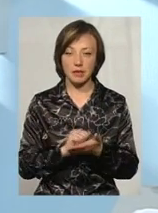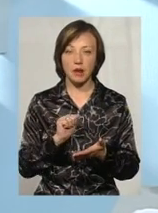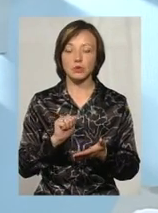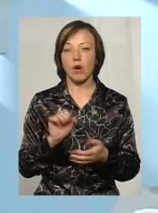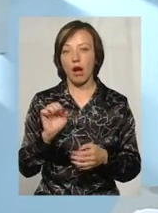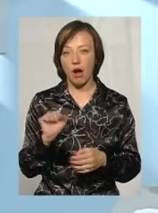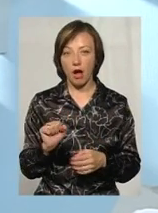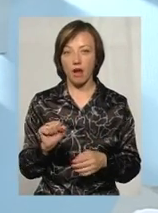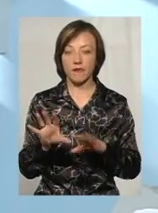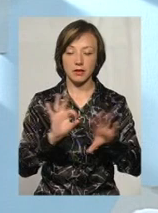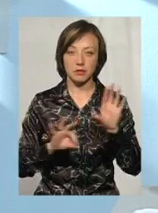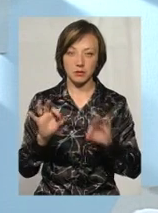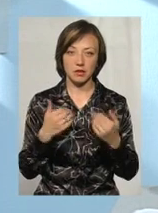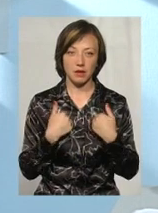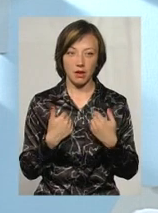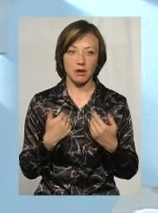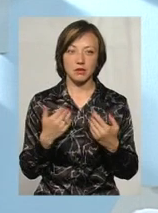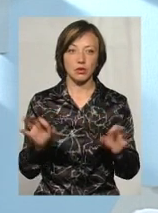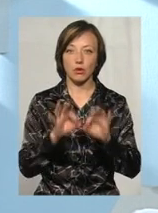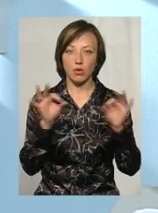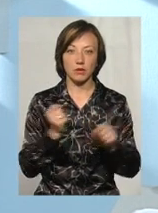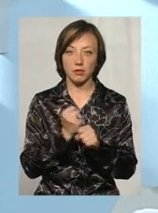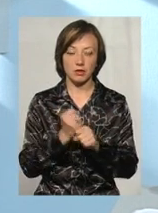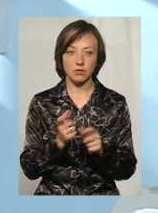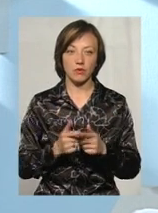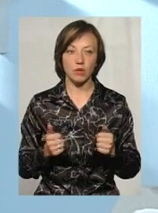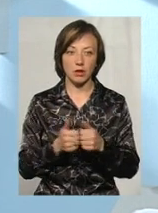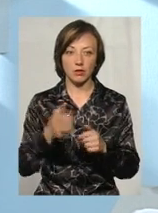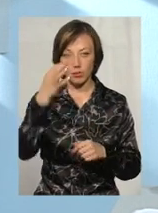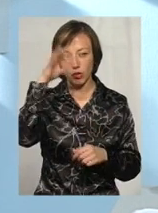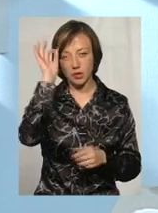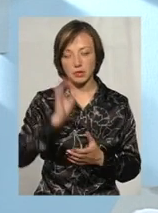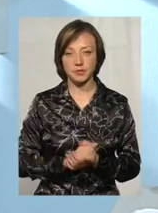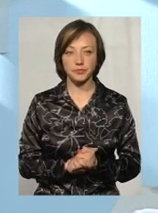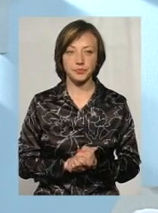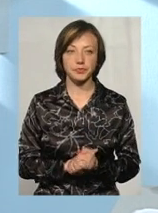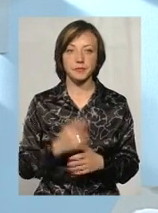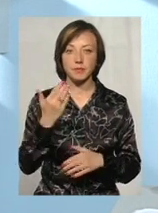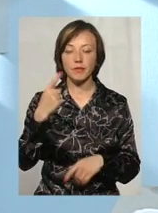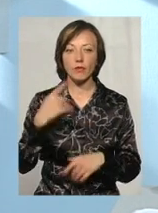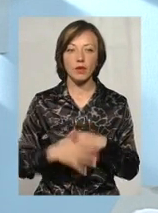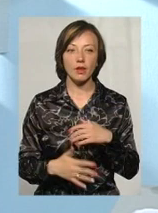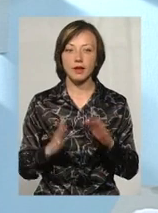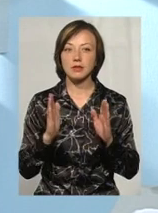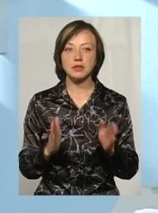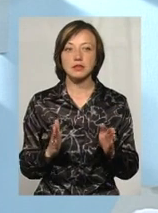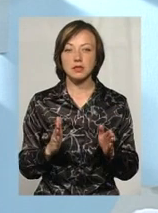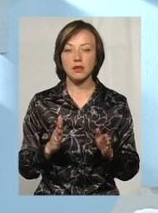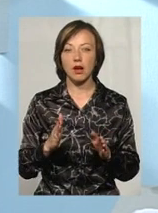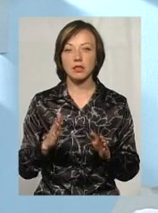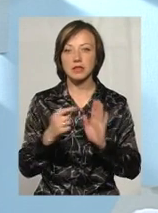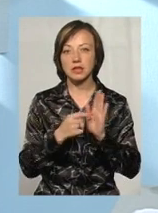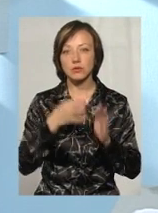відбір, як, наприклад, навіть я, який ніколи не працював в органах правоохоронців. І ви розумієте, вони не тільки діляться опитом,